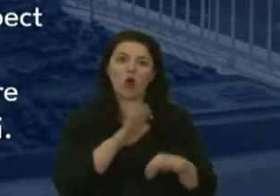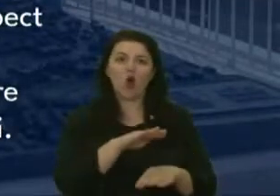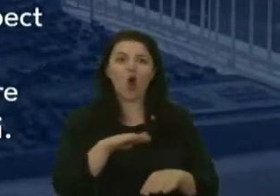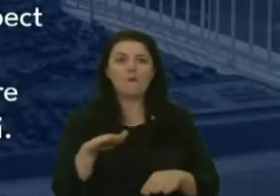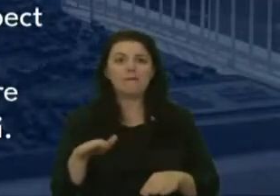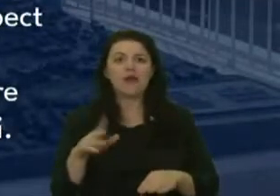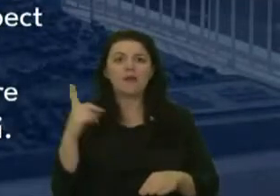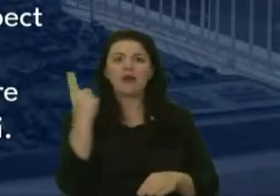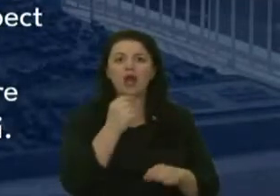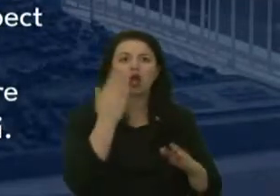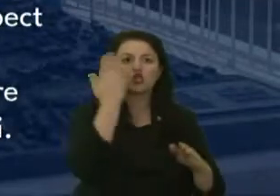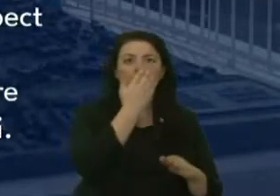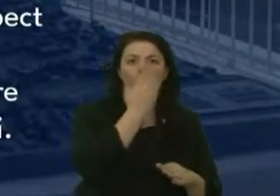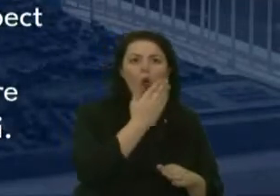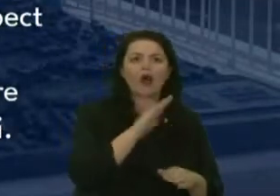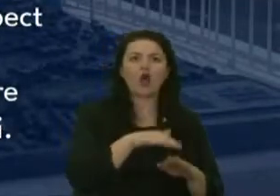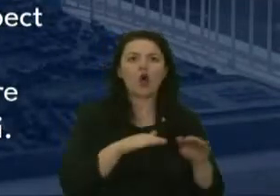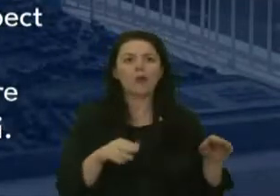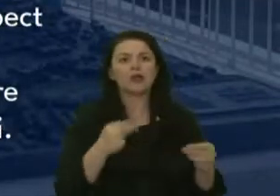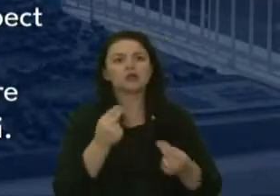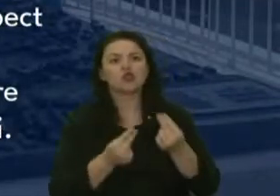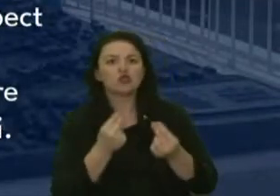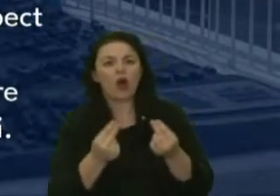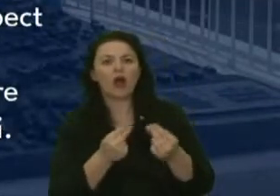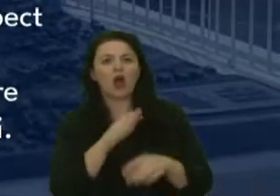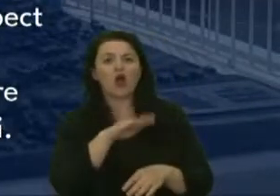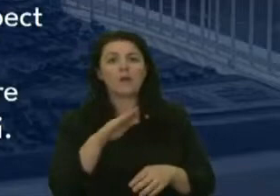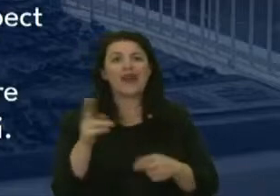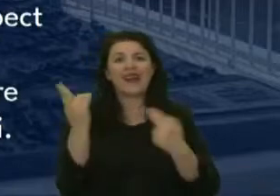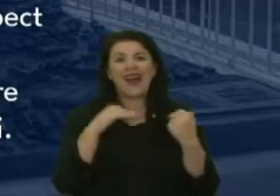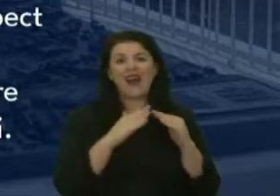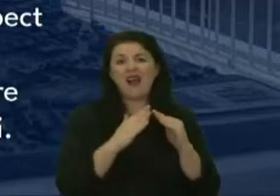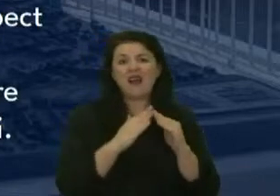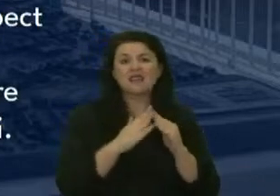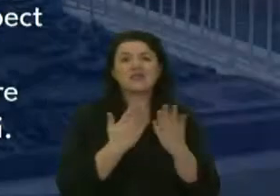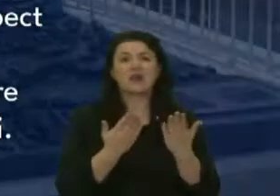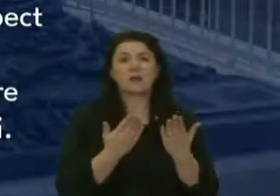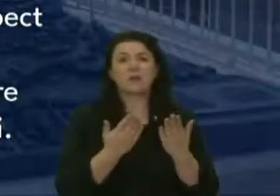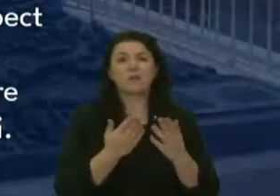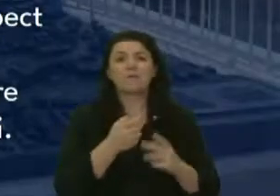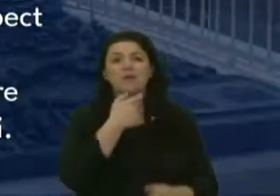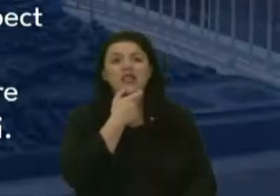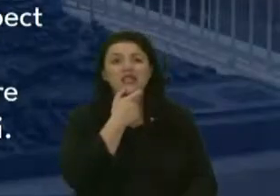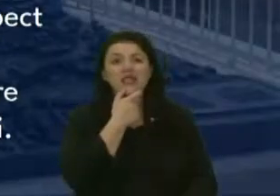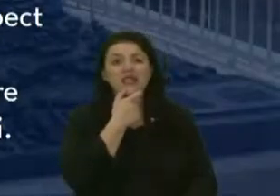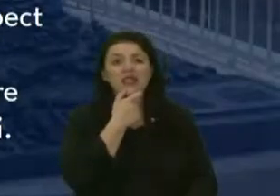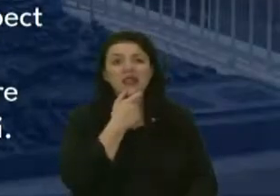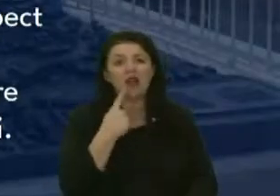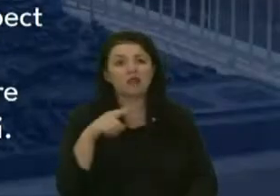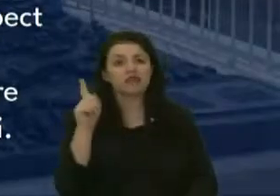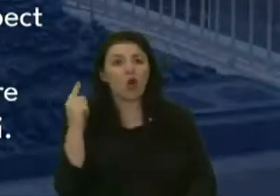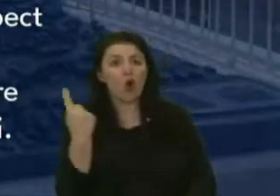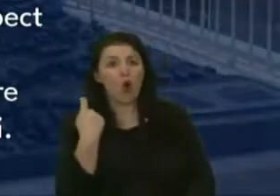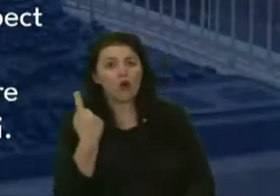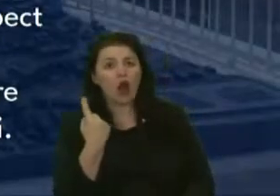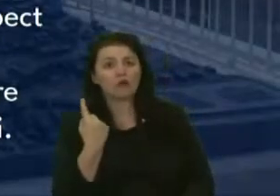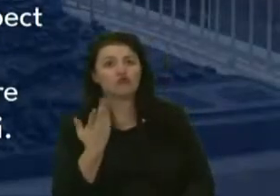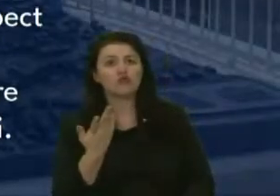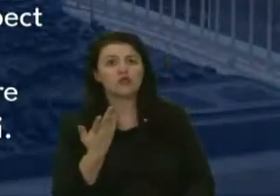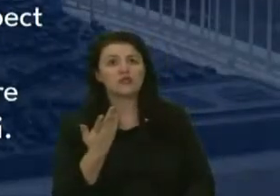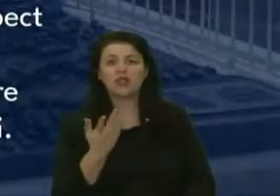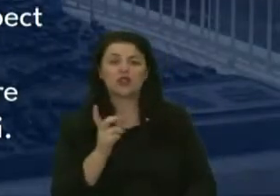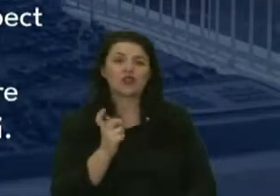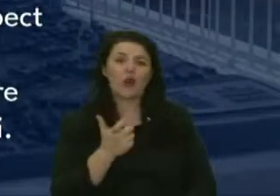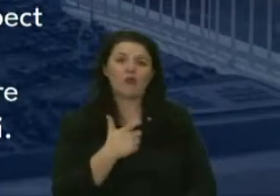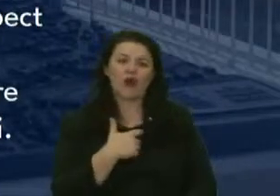noștri când merg la școală pentru copiii care merg la locuri de joacă pentru copiii care se întorc acasă pentru bătrânii care ies în în oraș Oricum nu